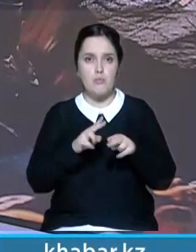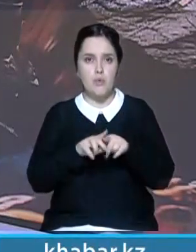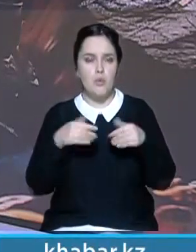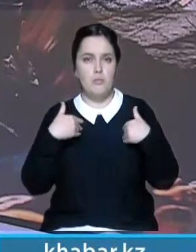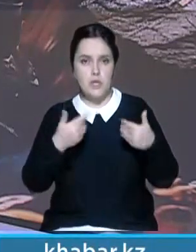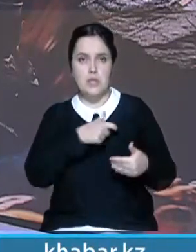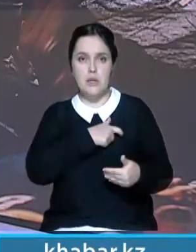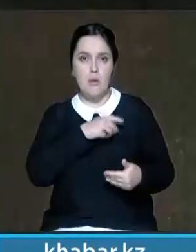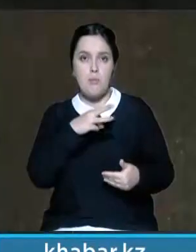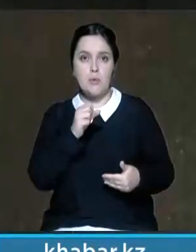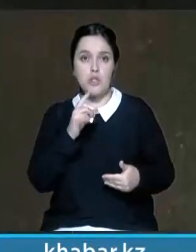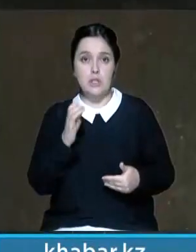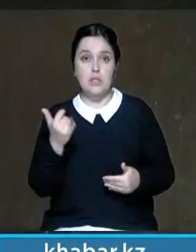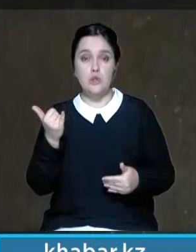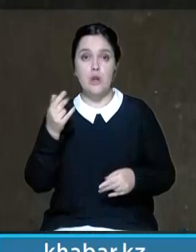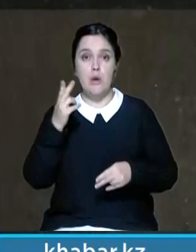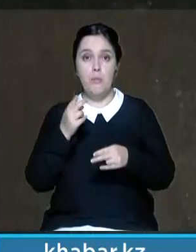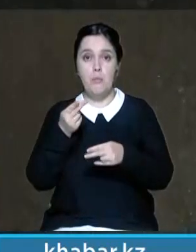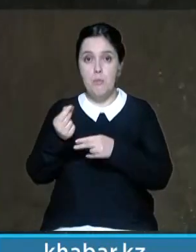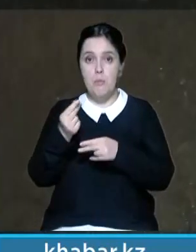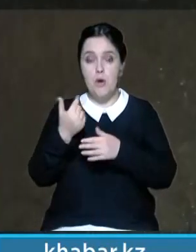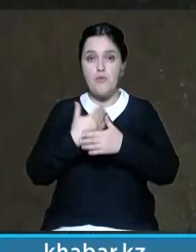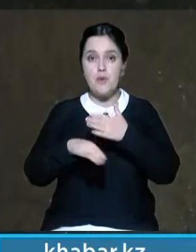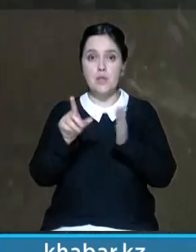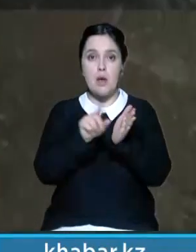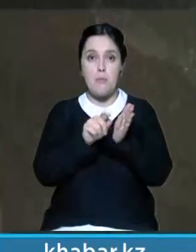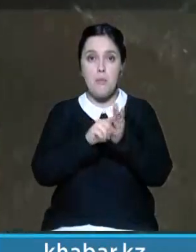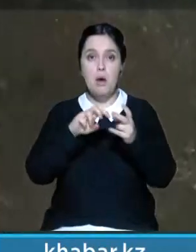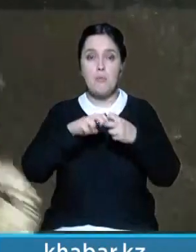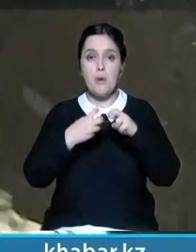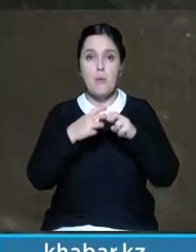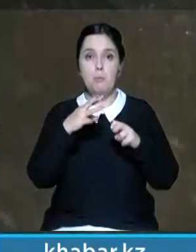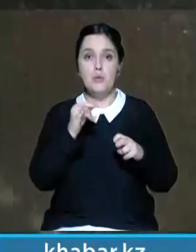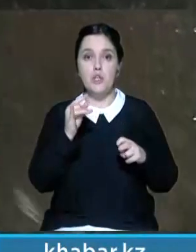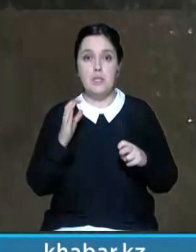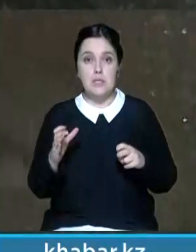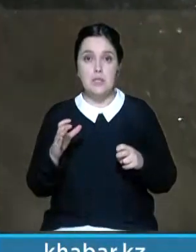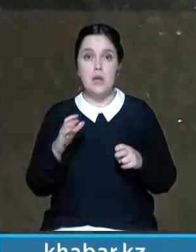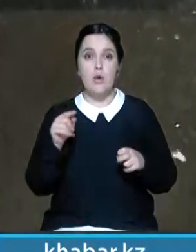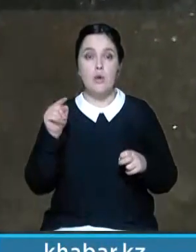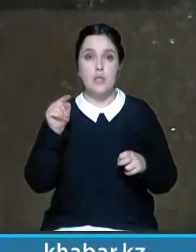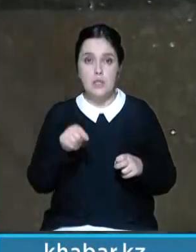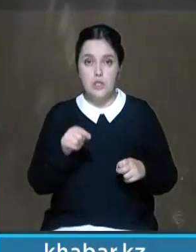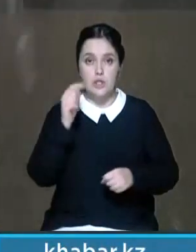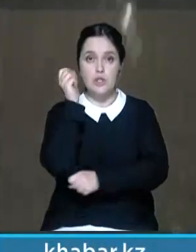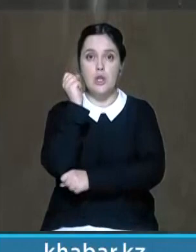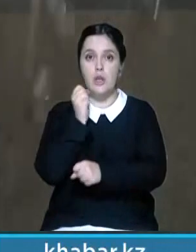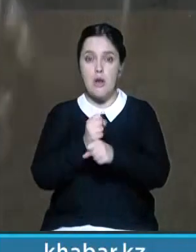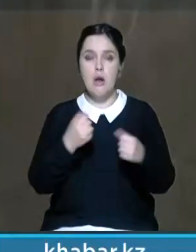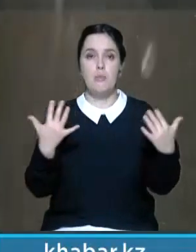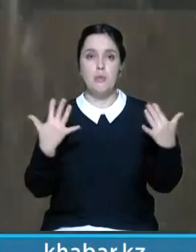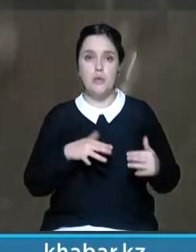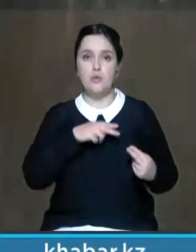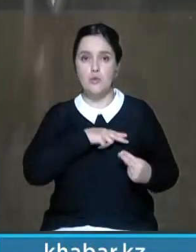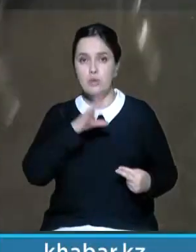Мажилиса. Сейчас их прекращают начислять после выхода на пенсию. О проблеме мажилисменам написали около 1000